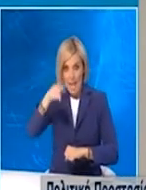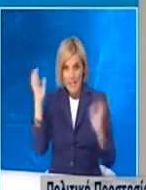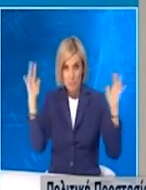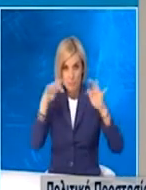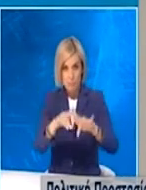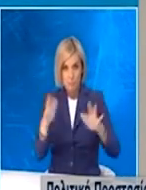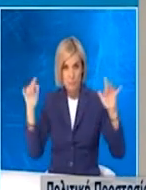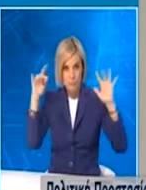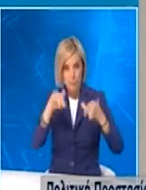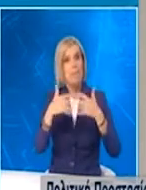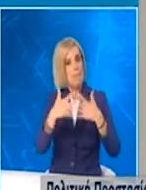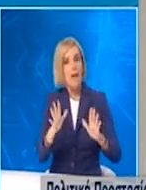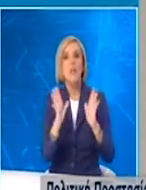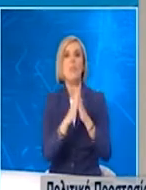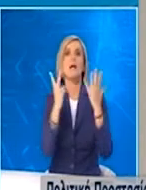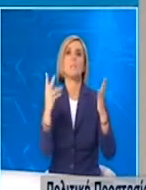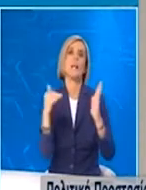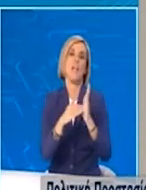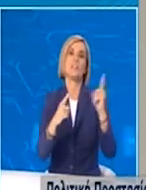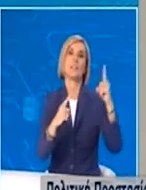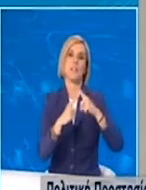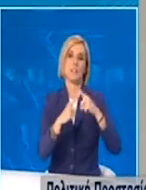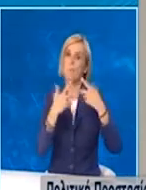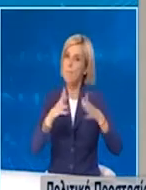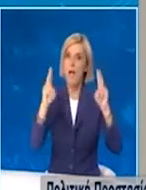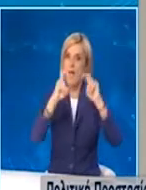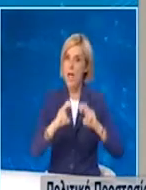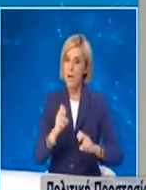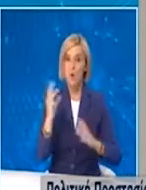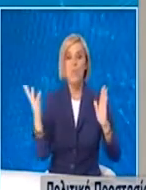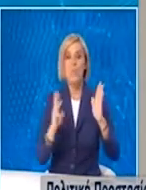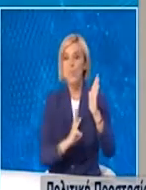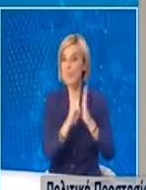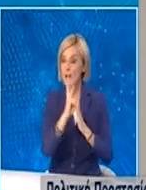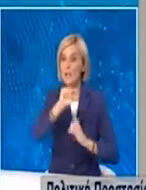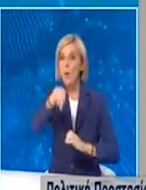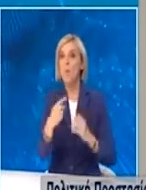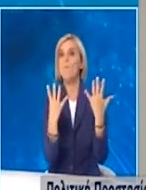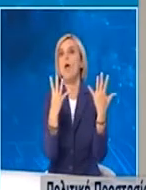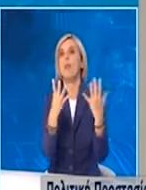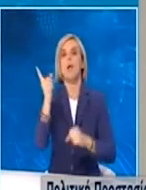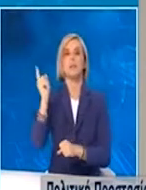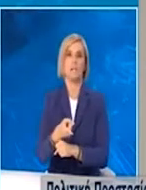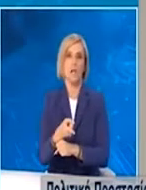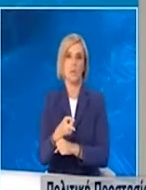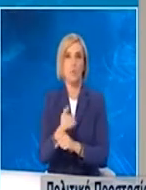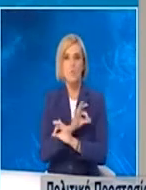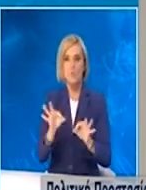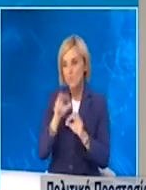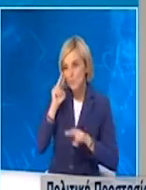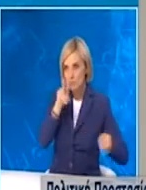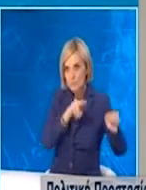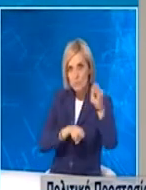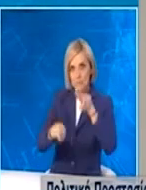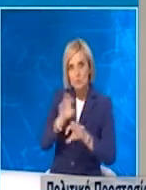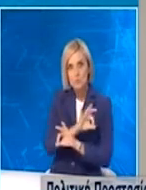127.900 τεστ για COVID-19, έχει υποβληθεί δηλαδή σε έλεγχο το 13,9% αυτών που περνούν τα ελληνικά σύνορα